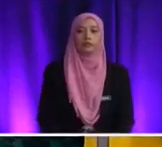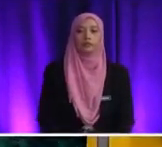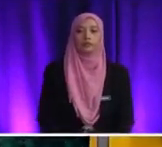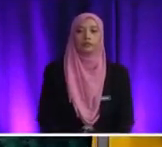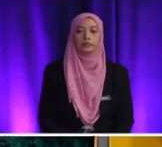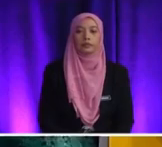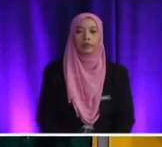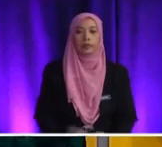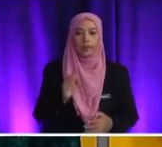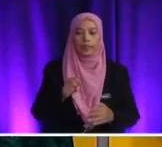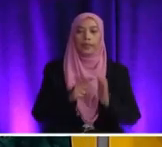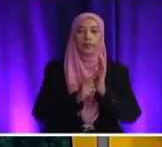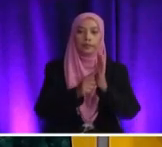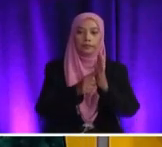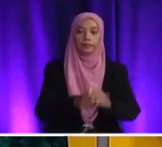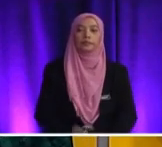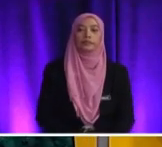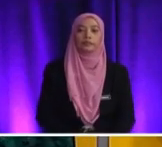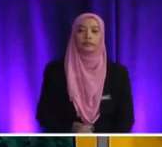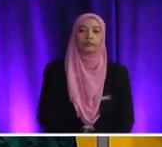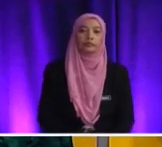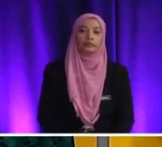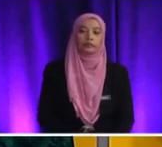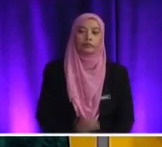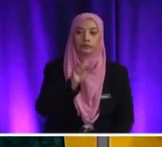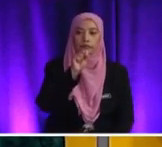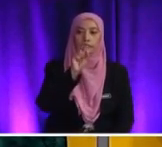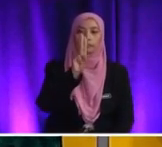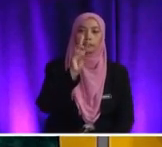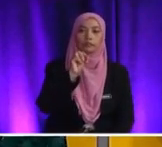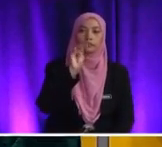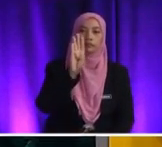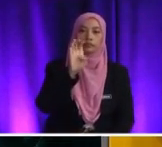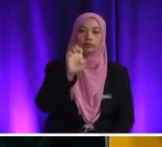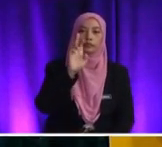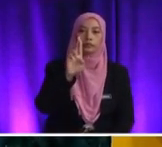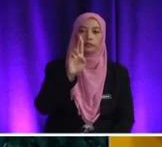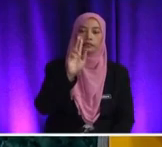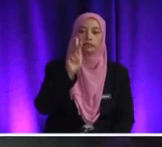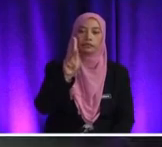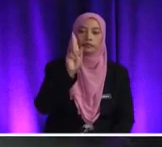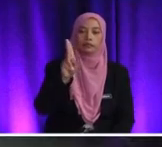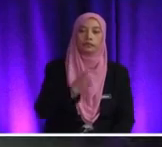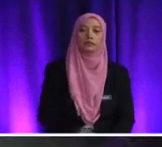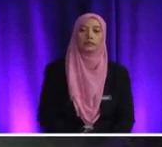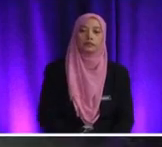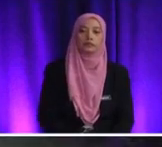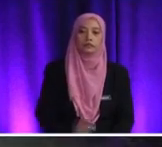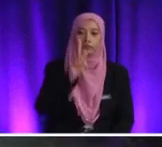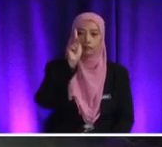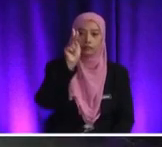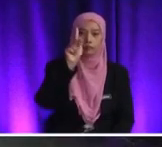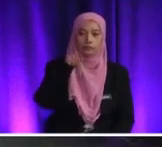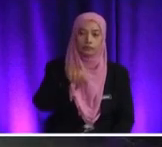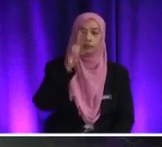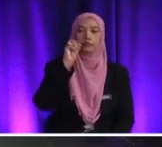Kiki Hah yang ada di bawah nih oke ada di bawah telingaku titik MUI Sampang di LTD